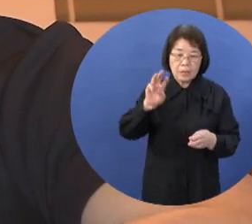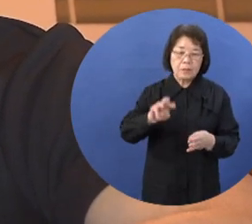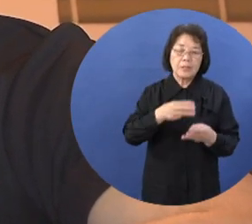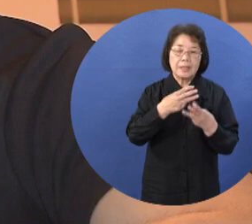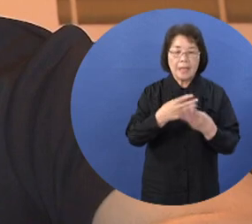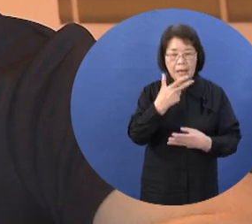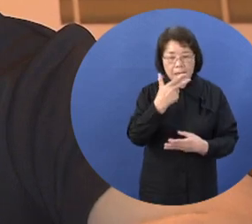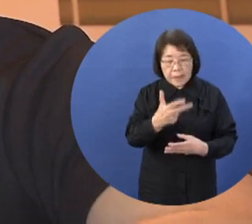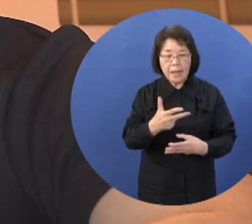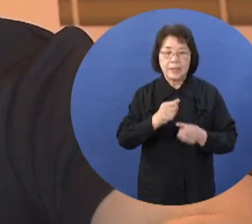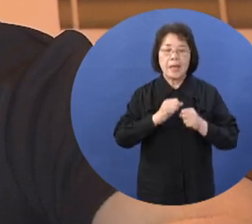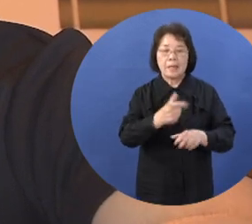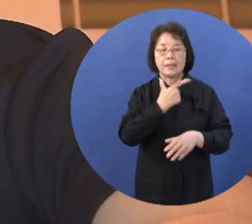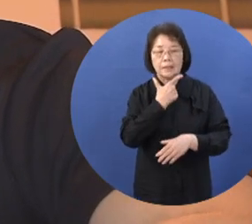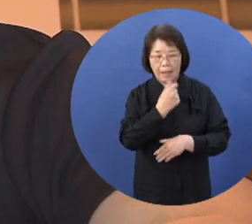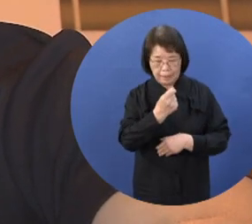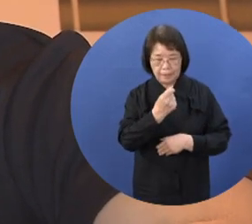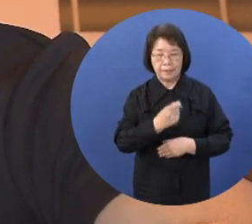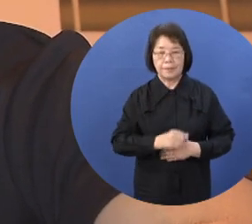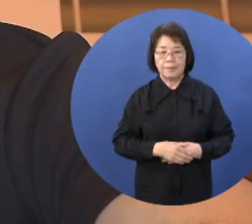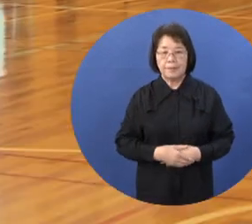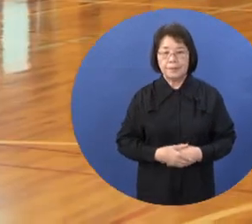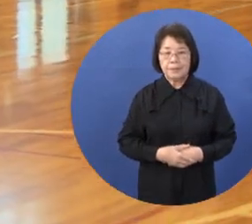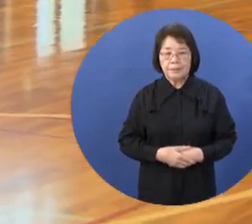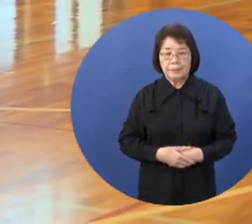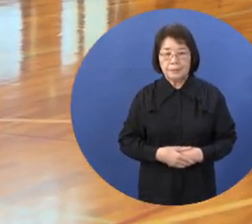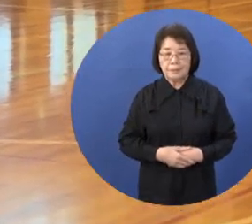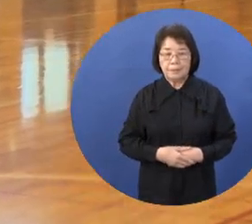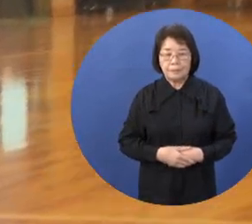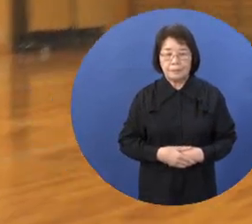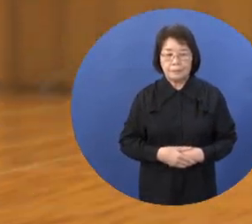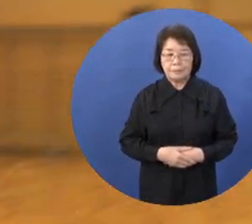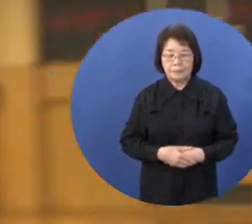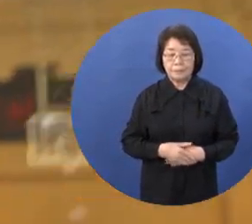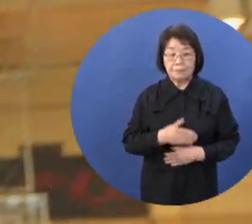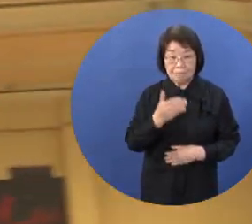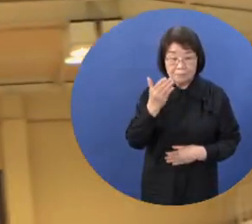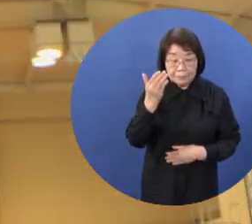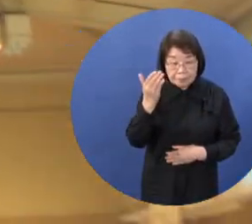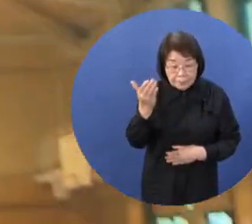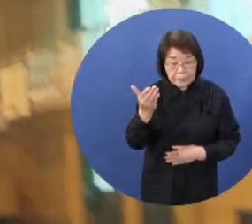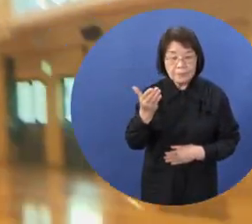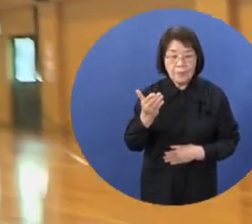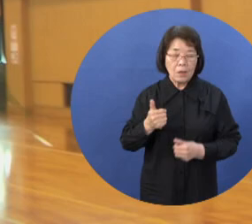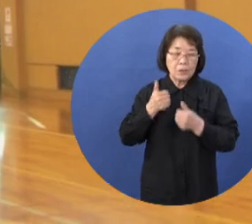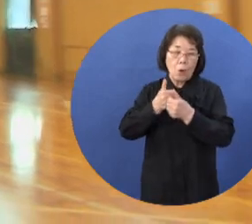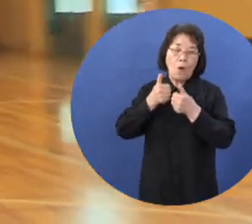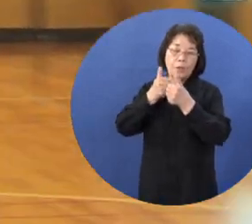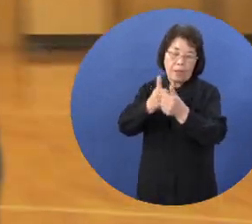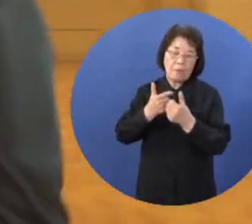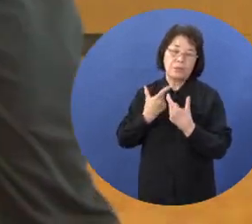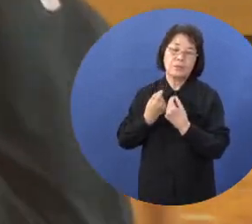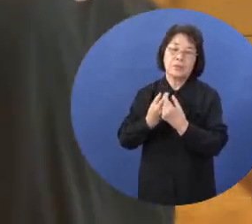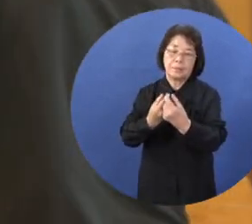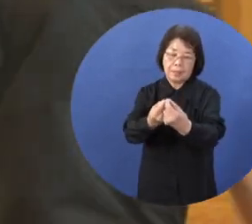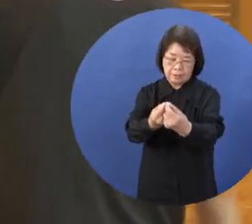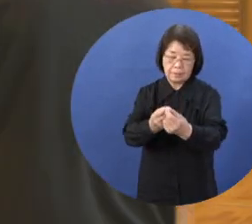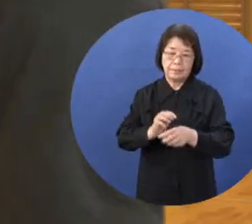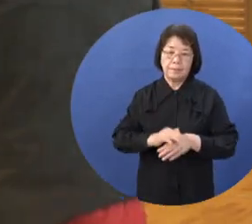プレーをしていけたらなと思います。 西畝さんの挑戦はまだまだ続きます。